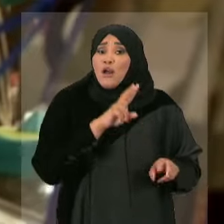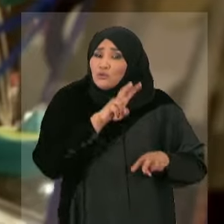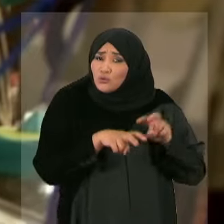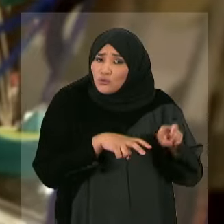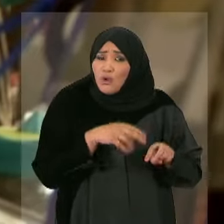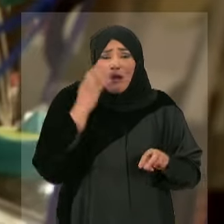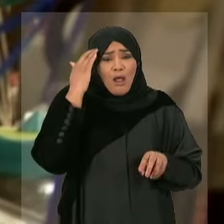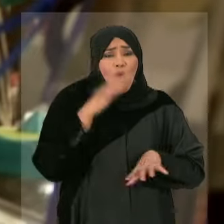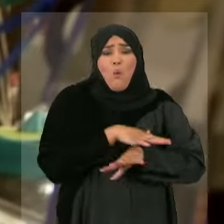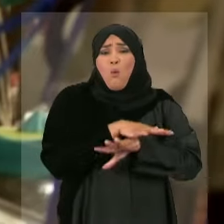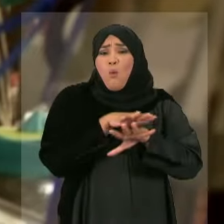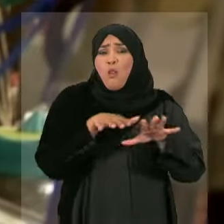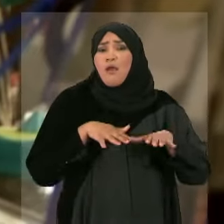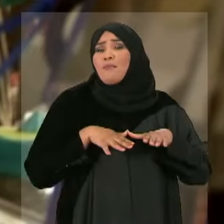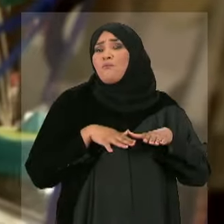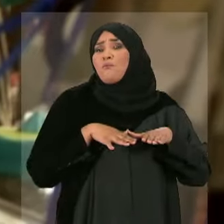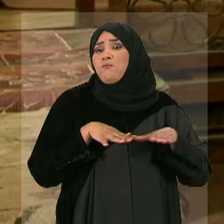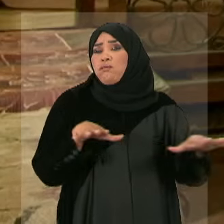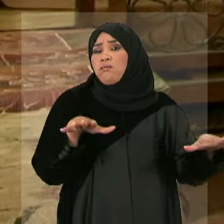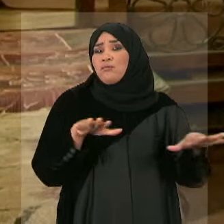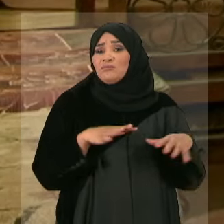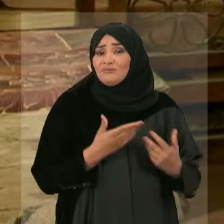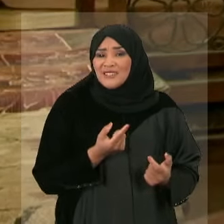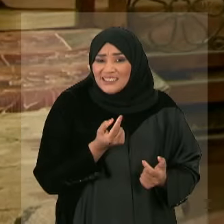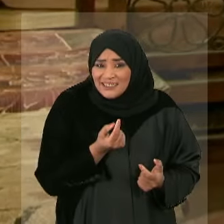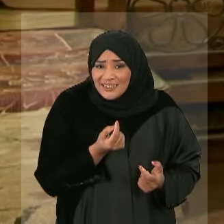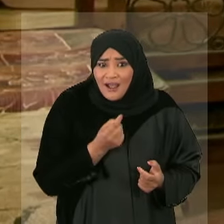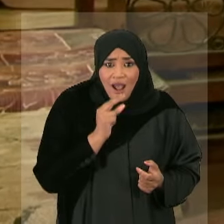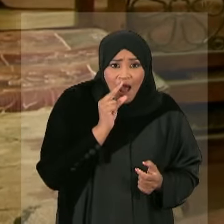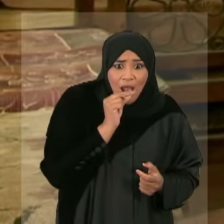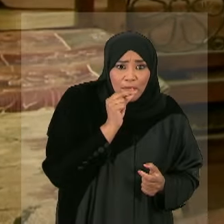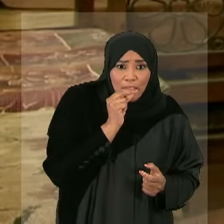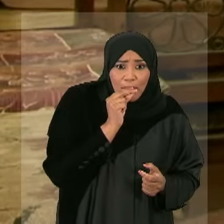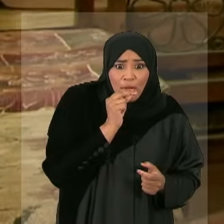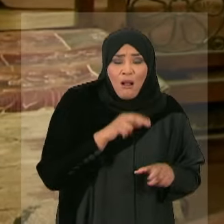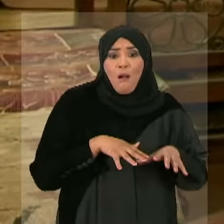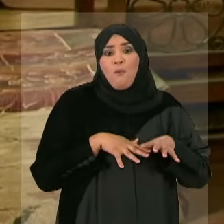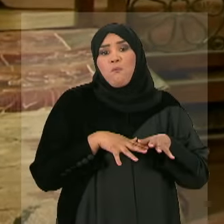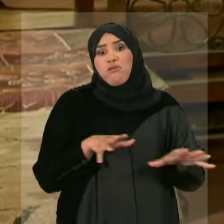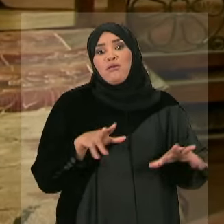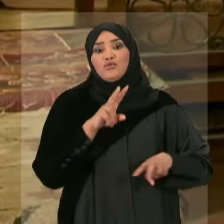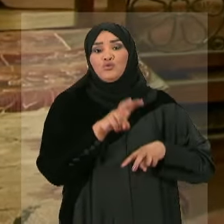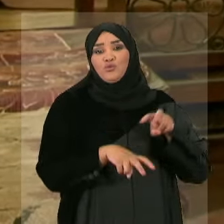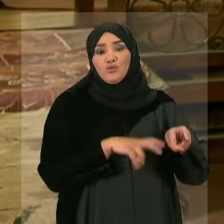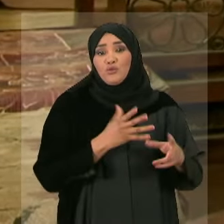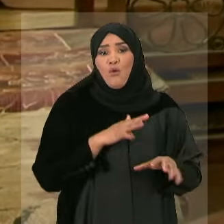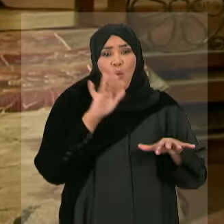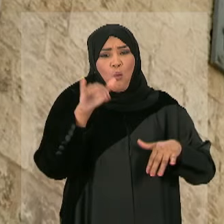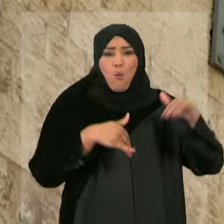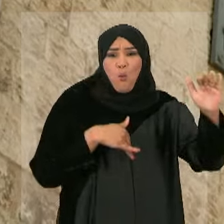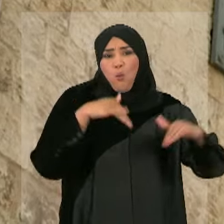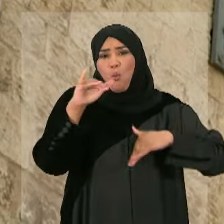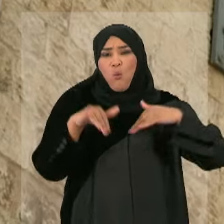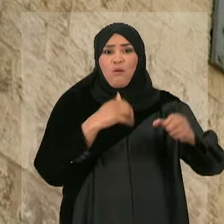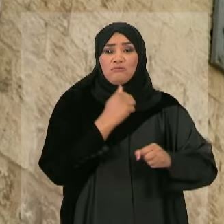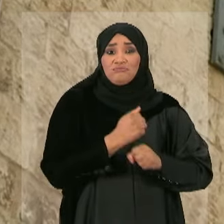بيطلع بينتشر بالسوق، لأنه الناس بترتاد السوق لأعمالها لأشغالها لمشترياتها لمبيعاتها كل هاي الأمور، فالسوق